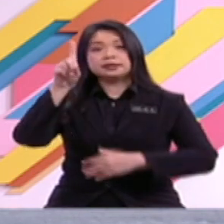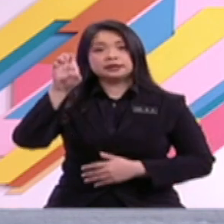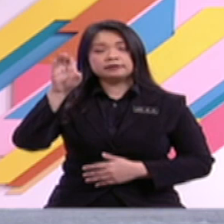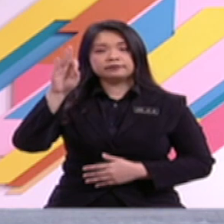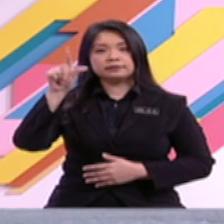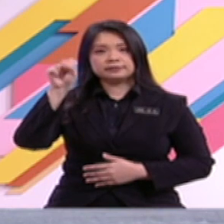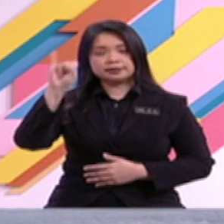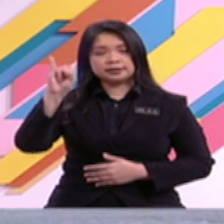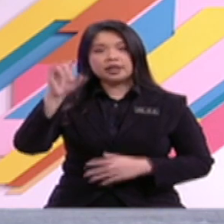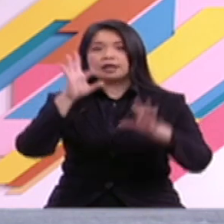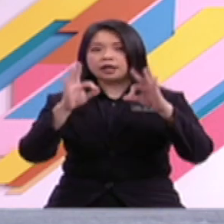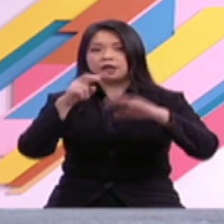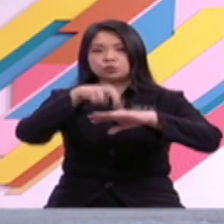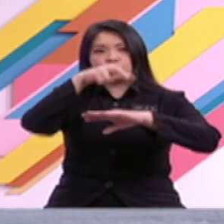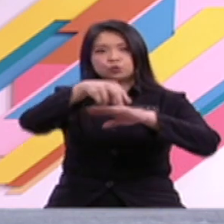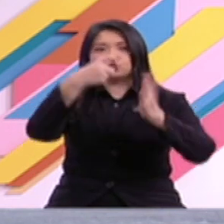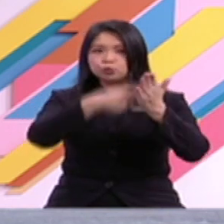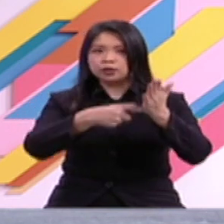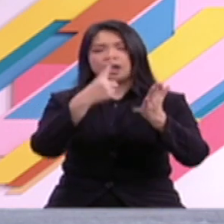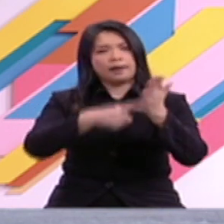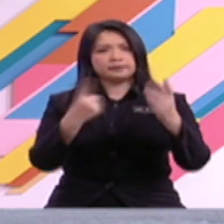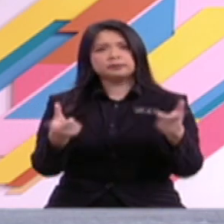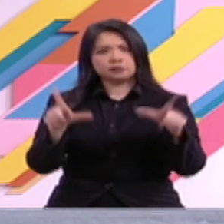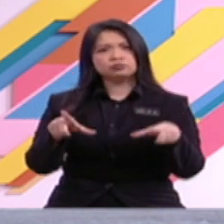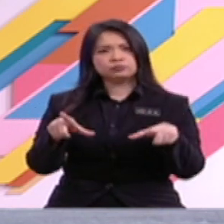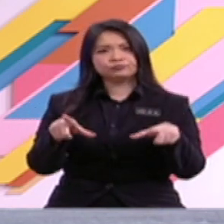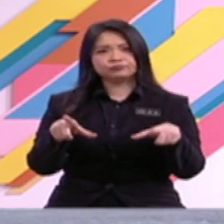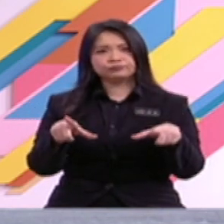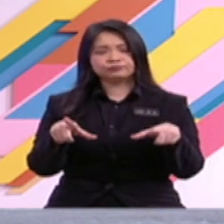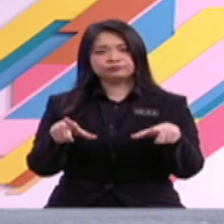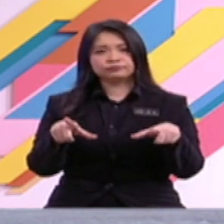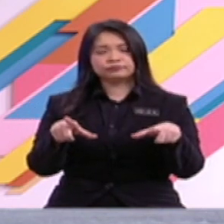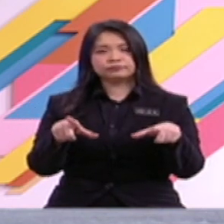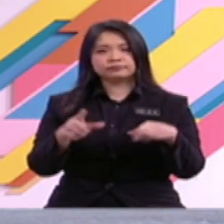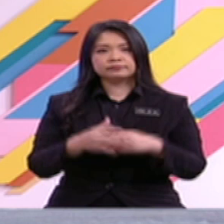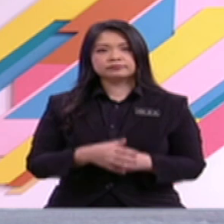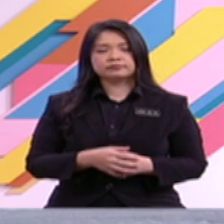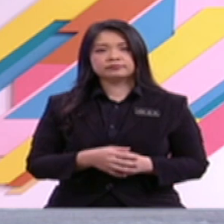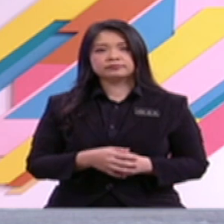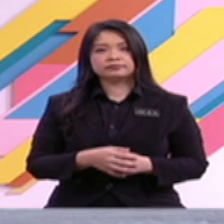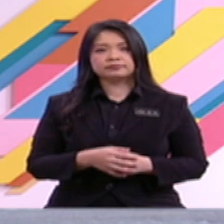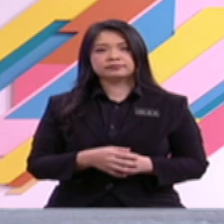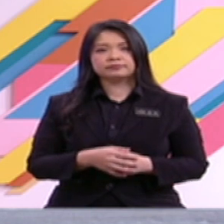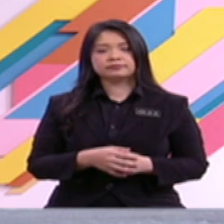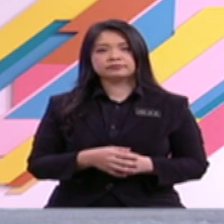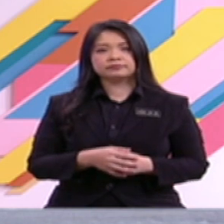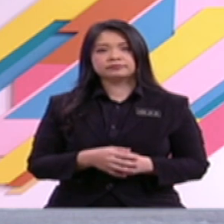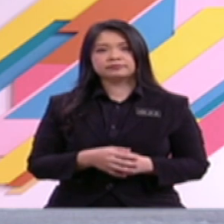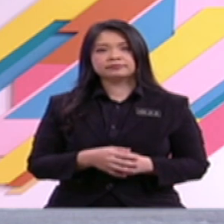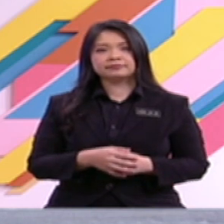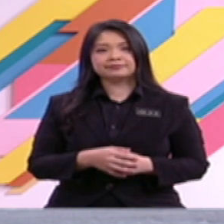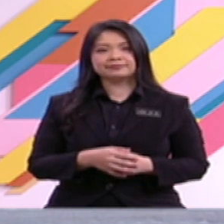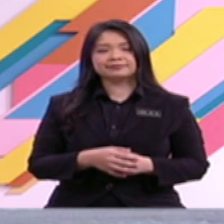keturutan cara Cukai aku yang telah kuat kepada Prapatan Wiguna rela Cebong undakan mening eh menikah sore Wooyoung